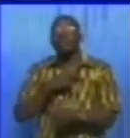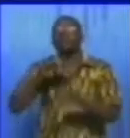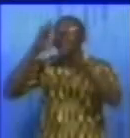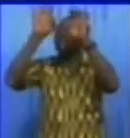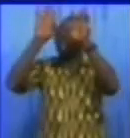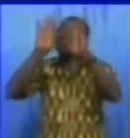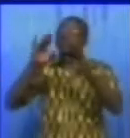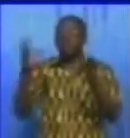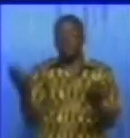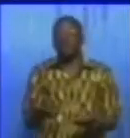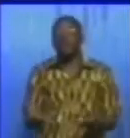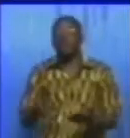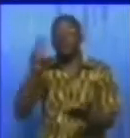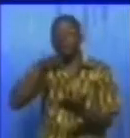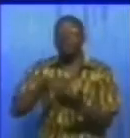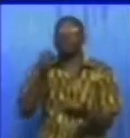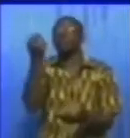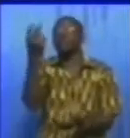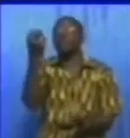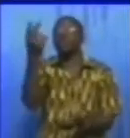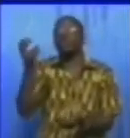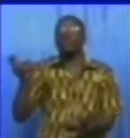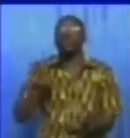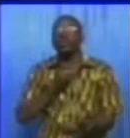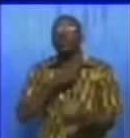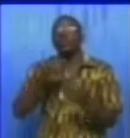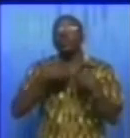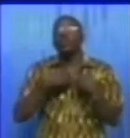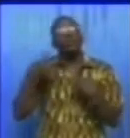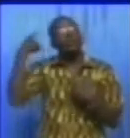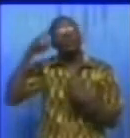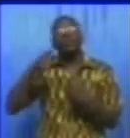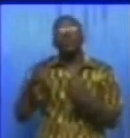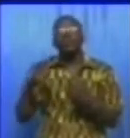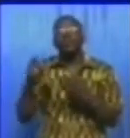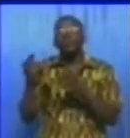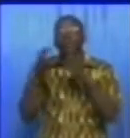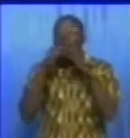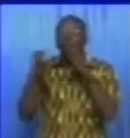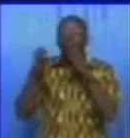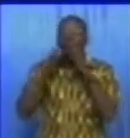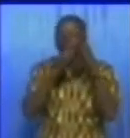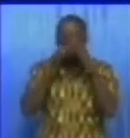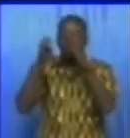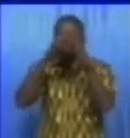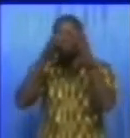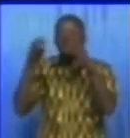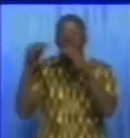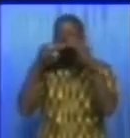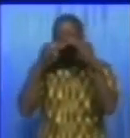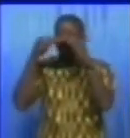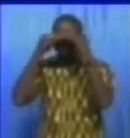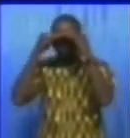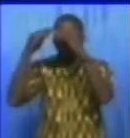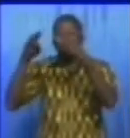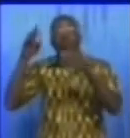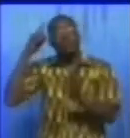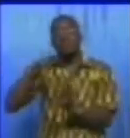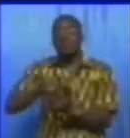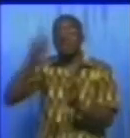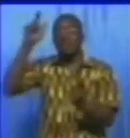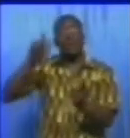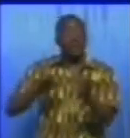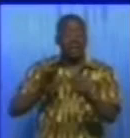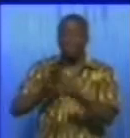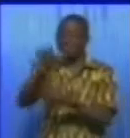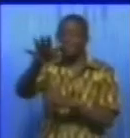ici. Et en 2012, nous avons eu des inondations parce que au moment où la grande mare était